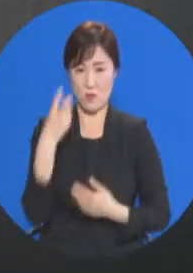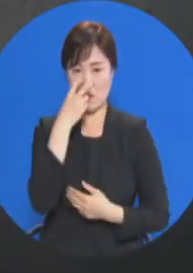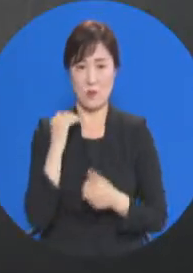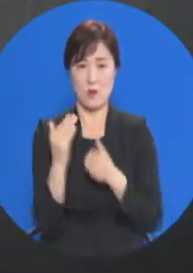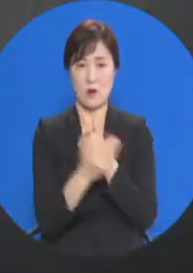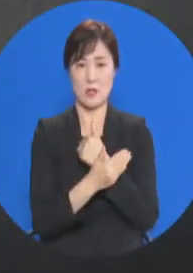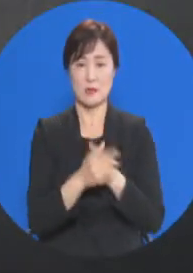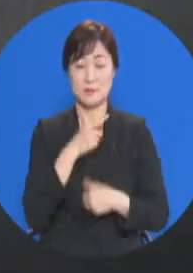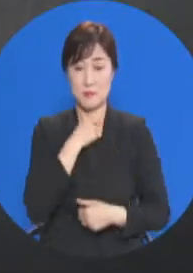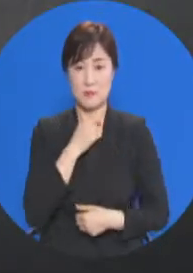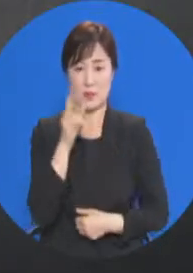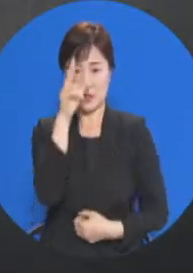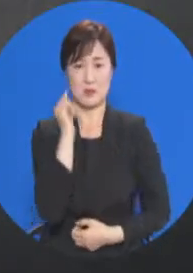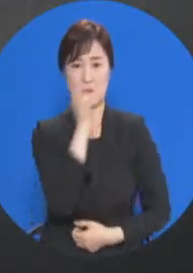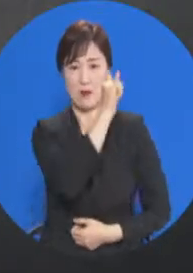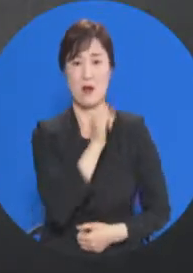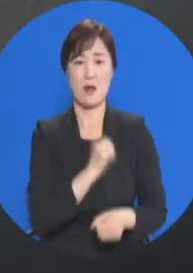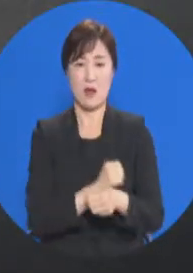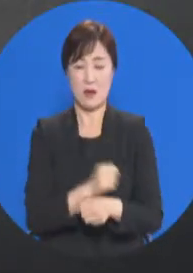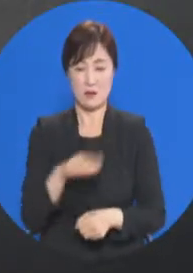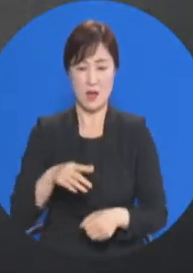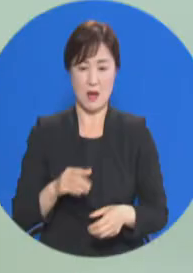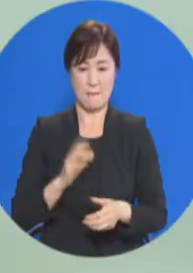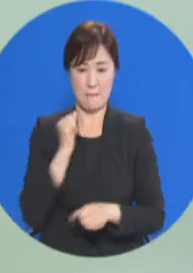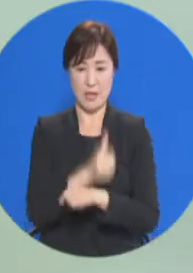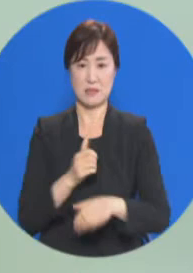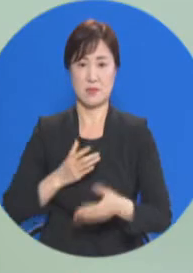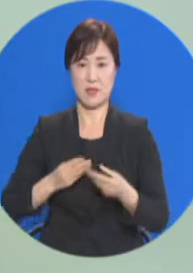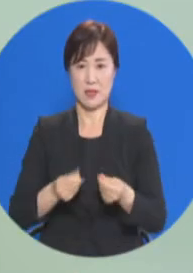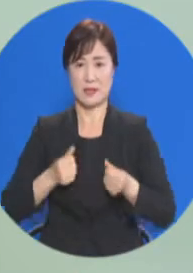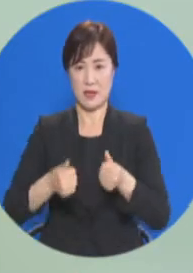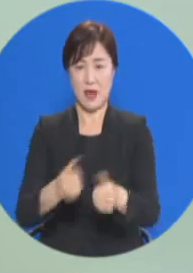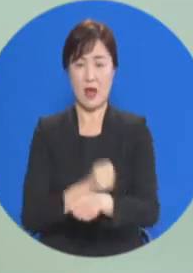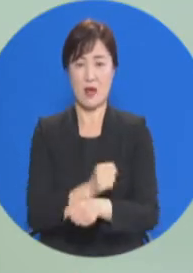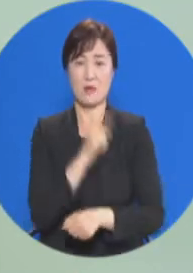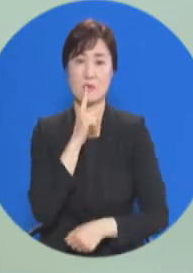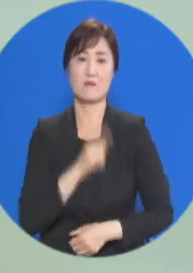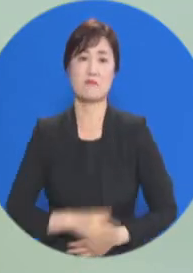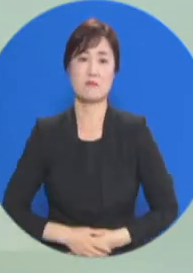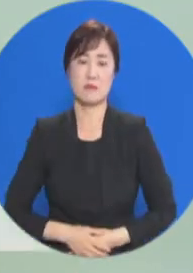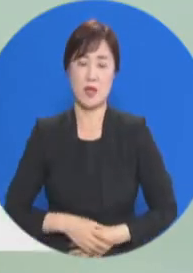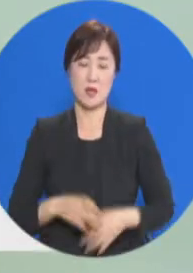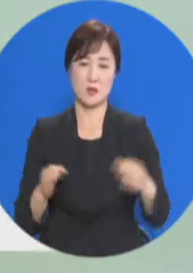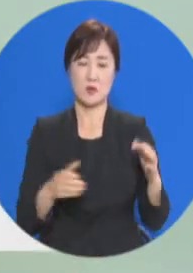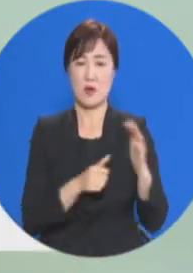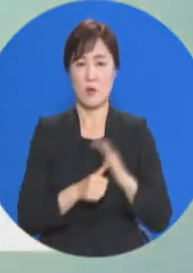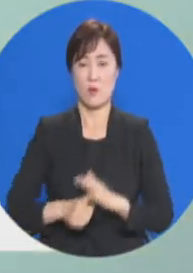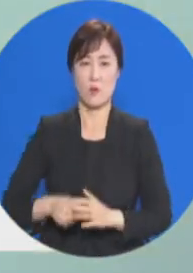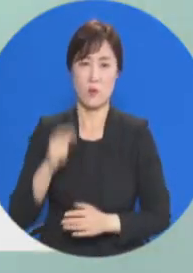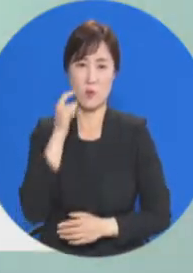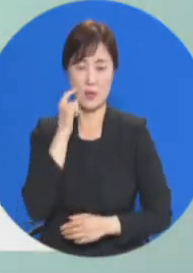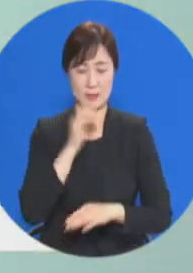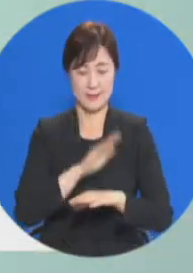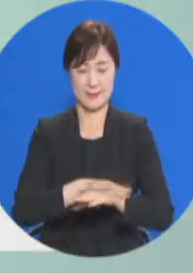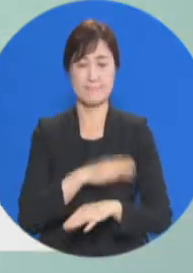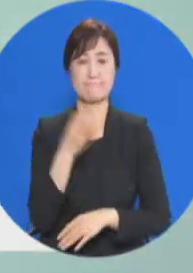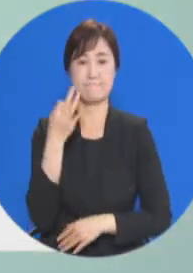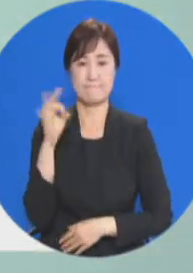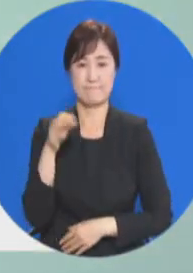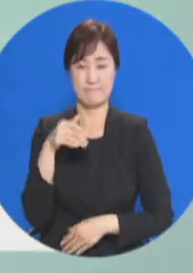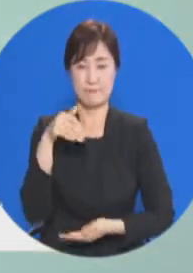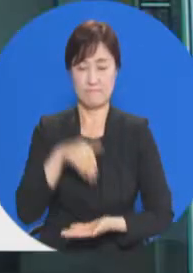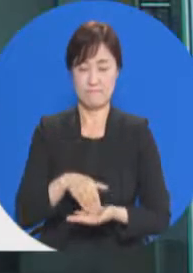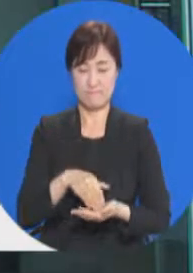경찰서에 연락해놔. 나는 네 끝내 파부러는. A씨는 순간적으로 화를 참지 못했다며 잘못을 뉘우치고